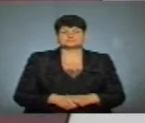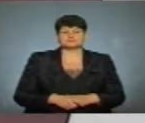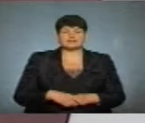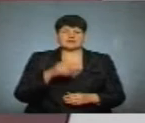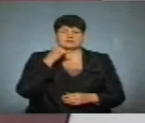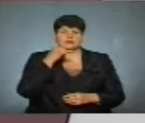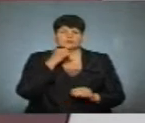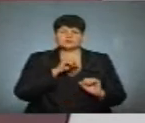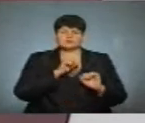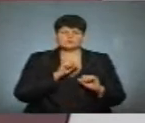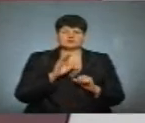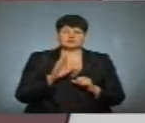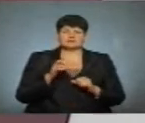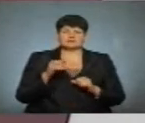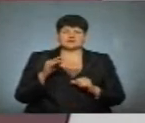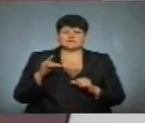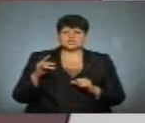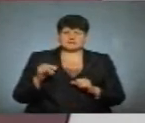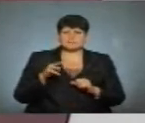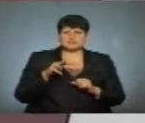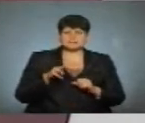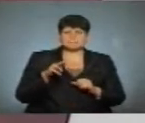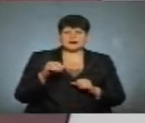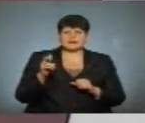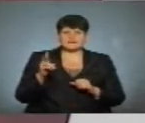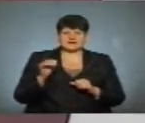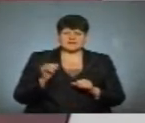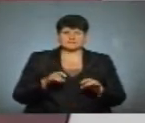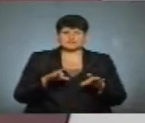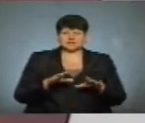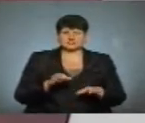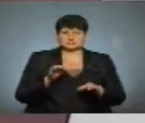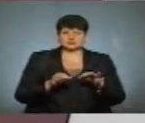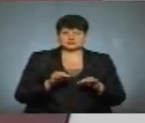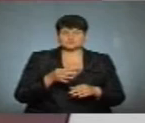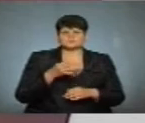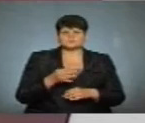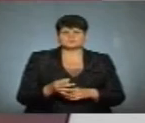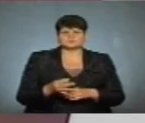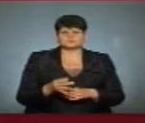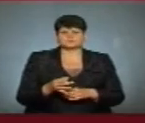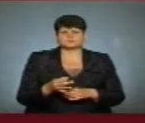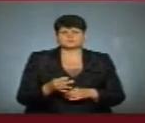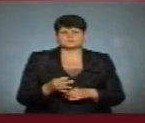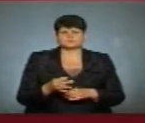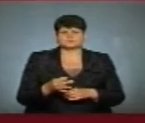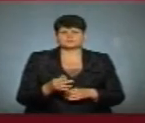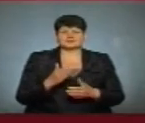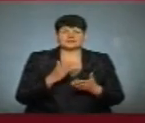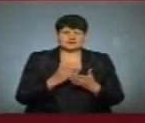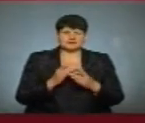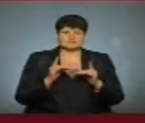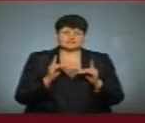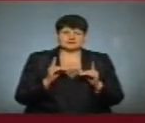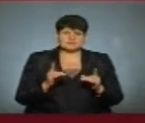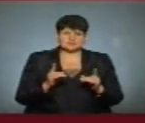Телефоном адвокат Володимира Біляшевича Максим Майка рішення апеляційного суду прокоментував так: наявна тільки